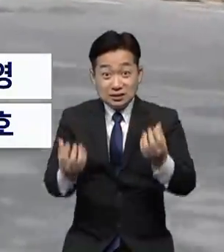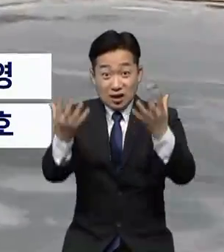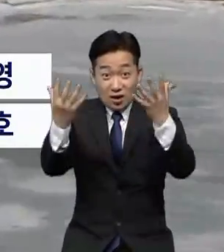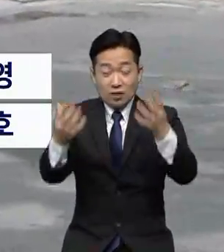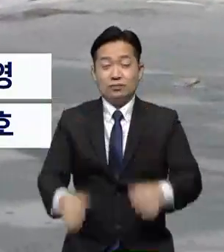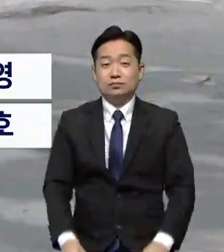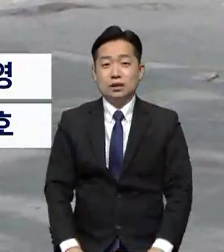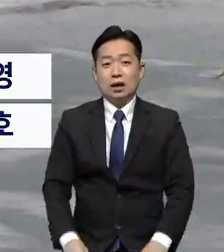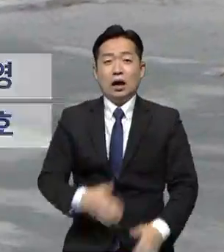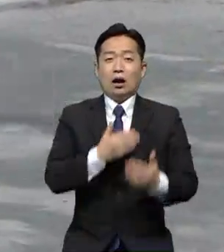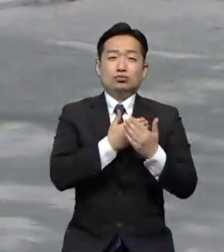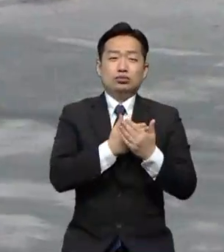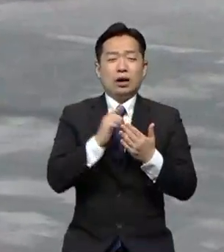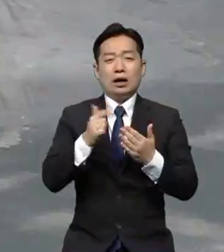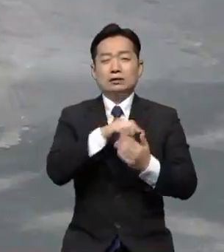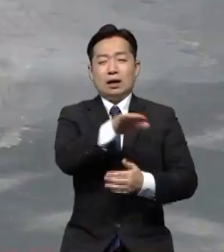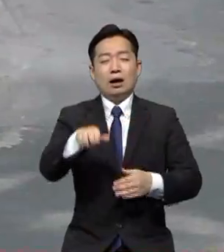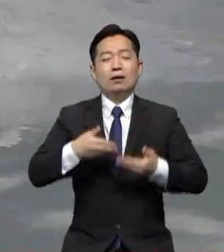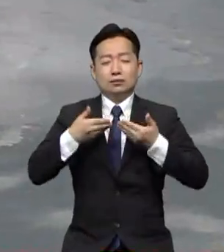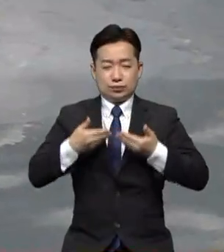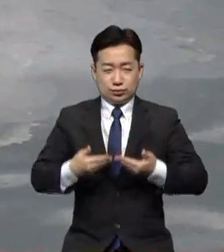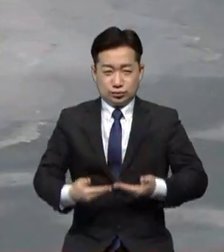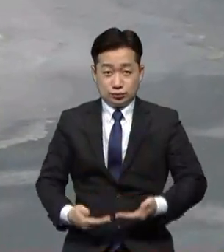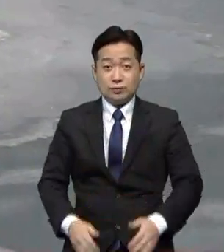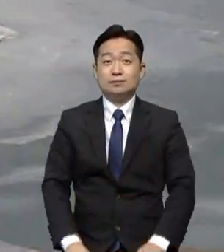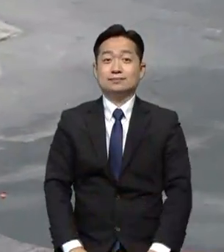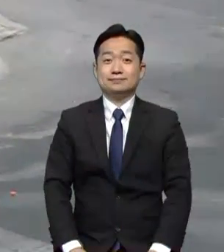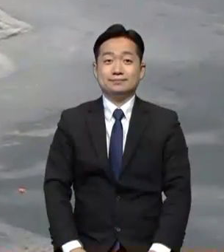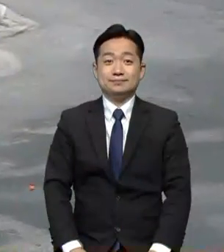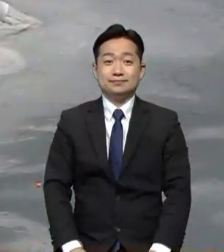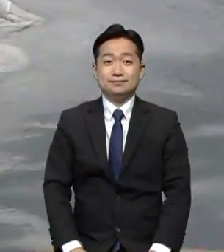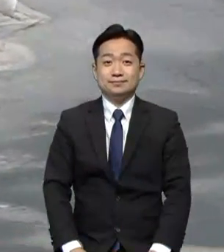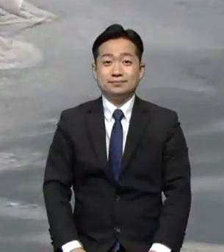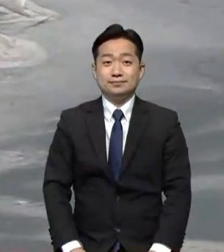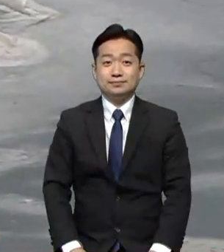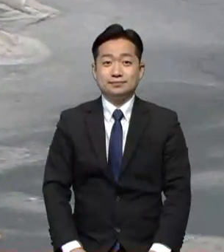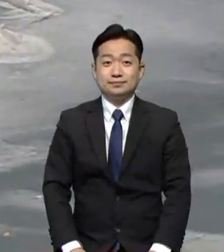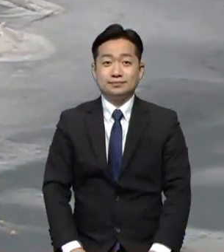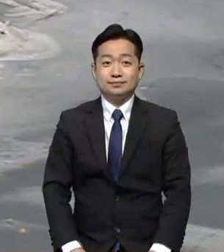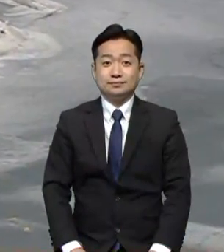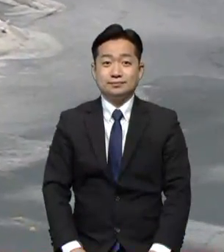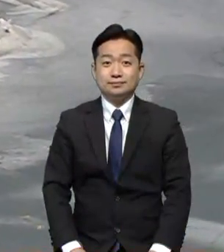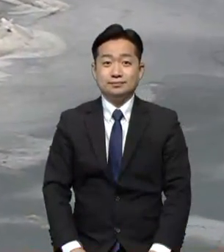설렘보단 차분함이 가득한 모습입니다. SBS 조윤아입니다.